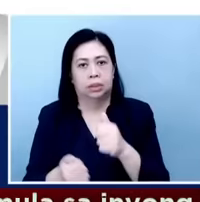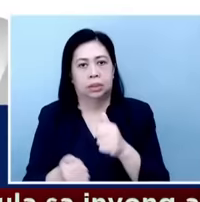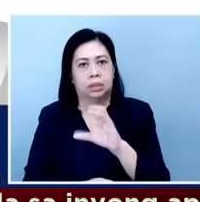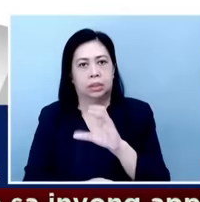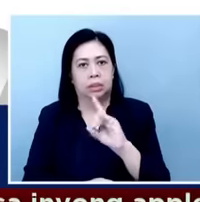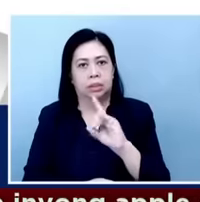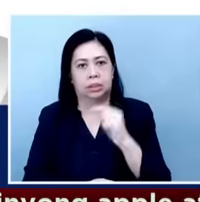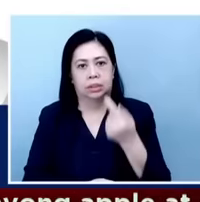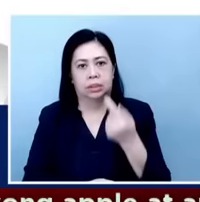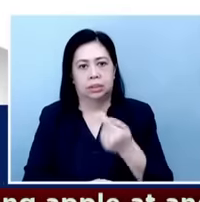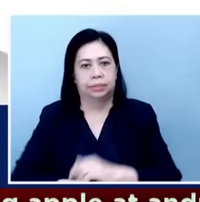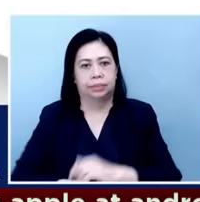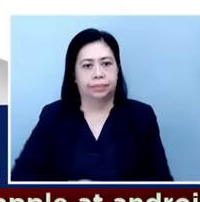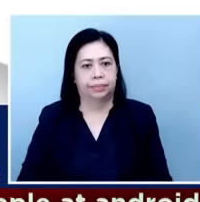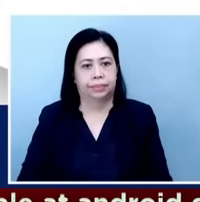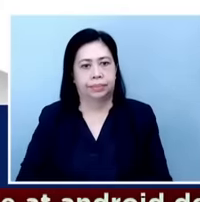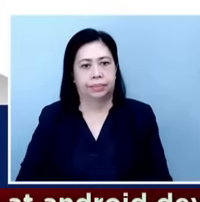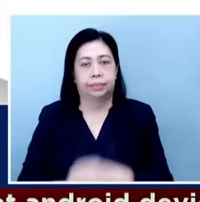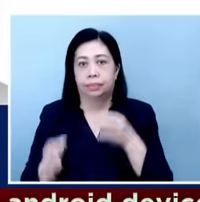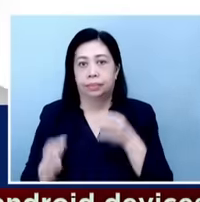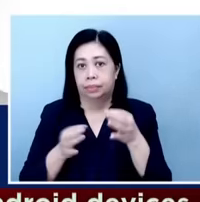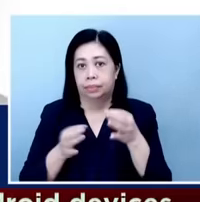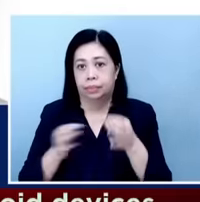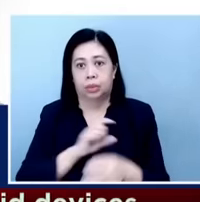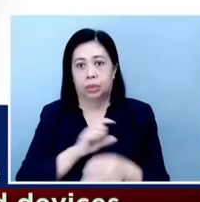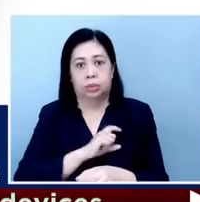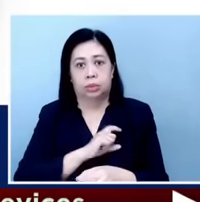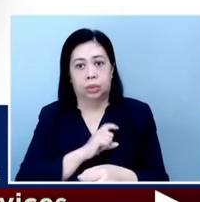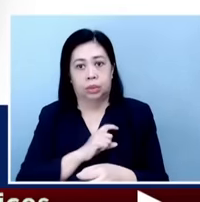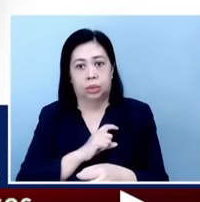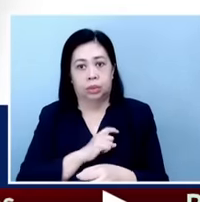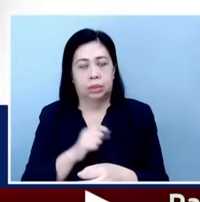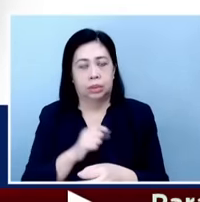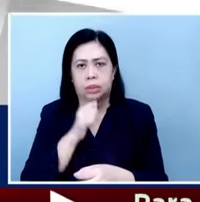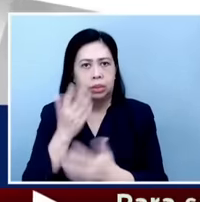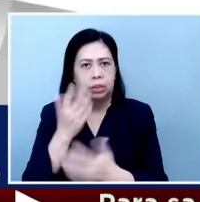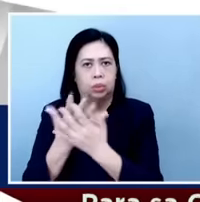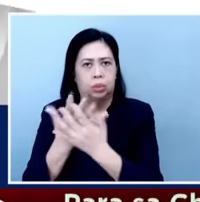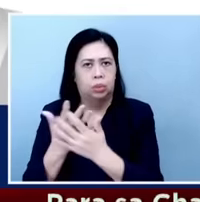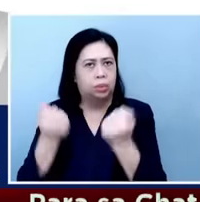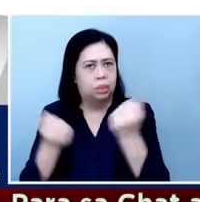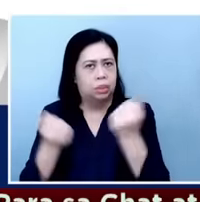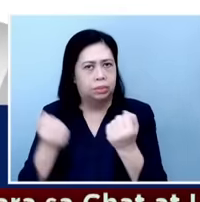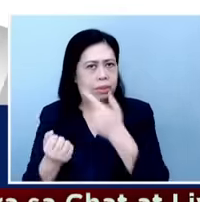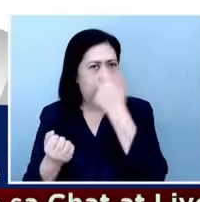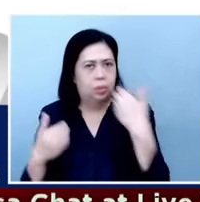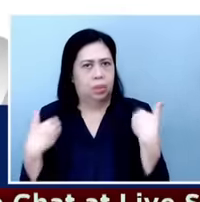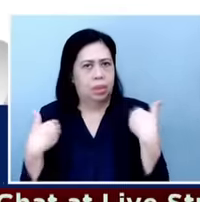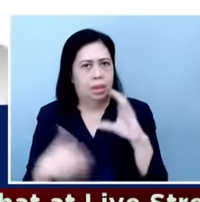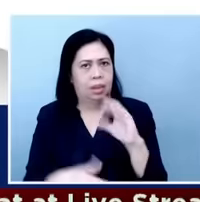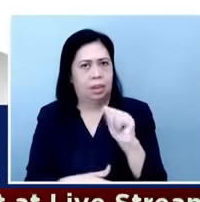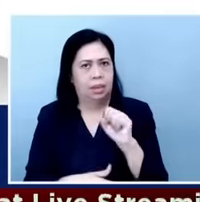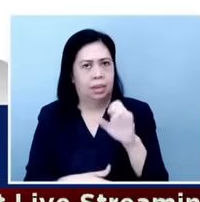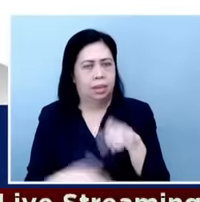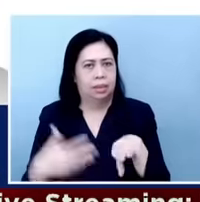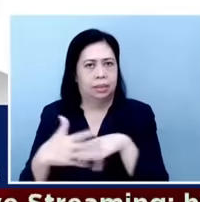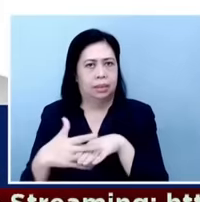Group. Nilinaw naman ng mga pulis na hindi nakakulong si Magpantay dahil wala pang kasong na isasampa sa